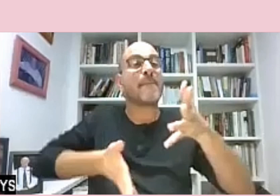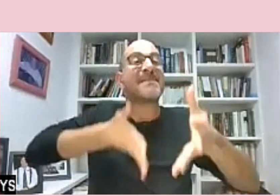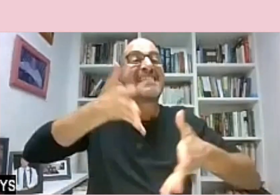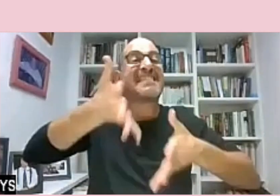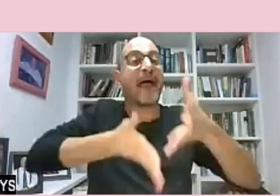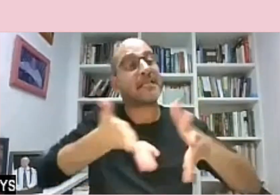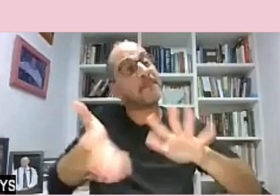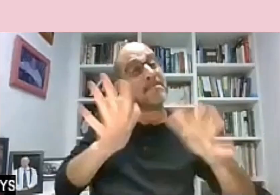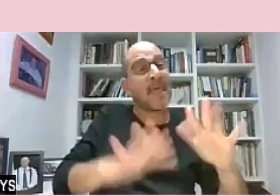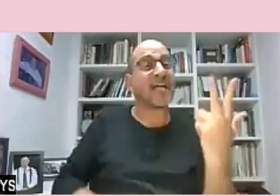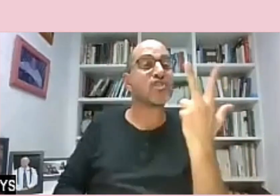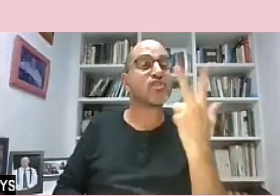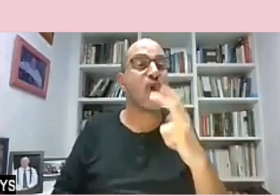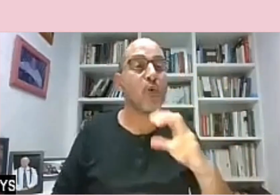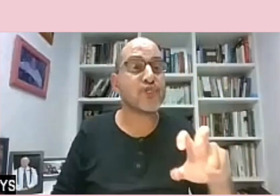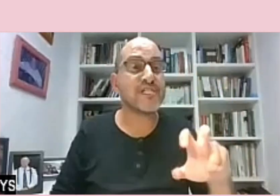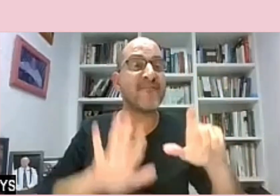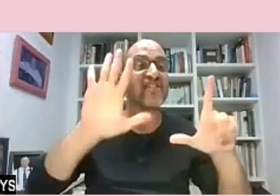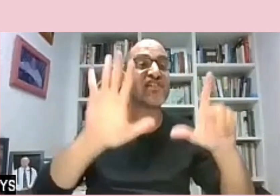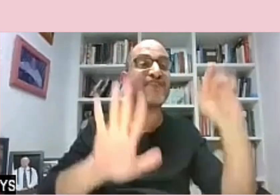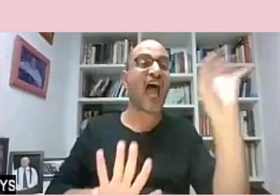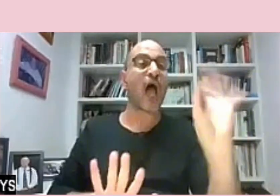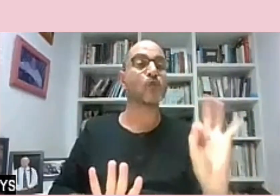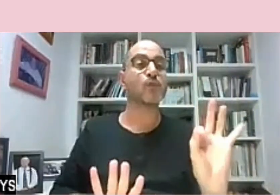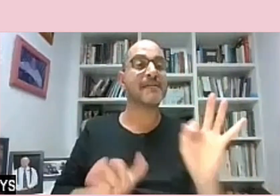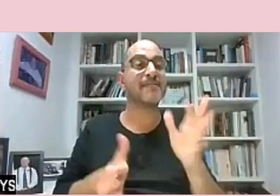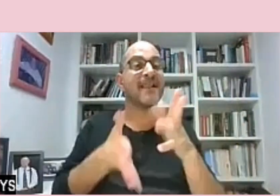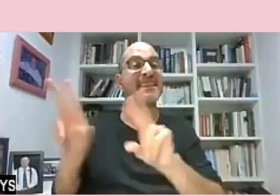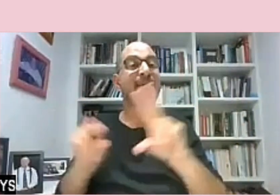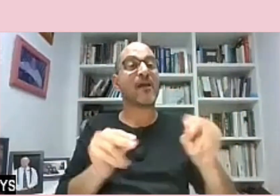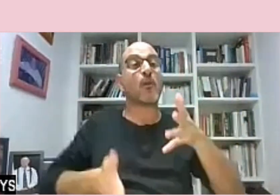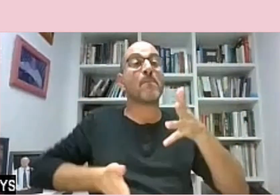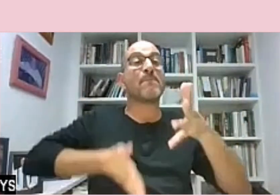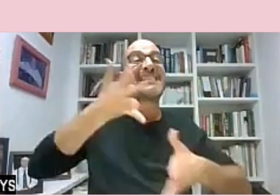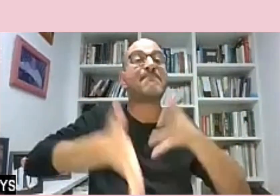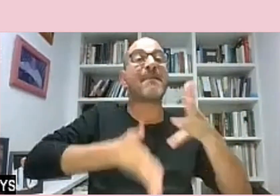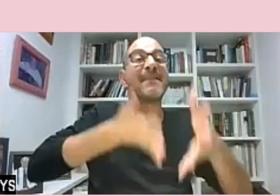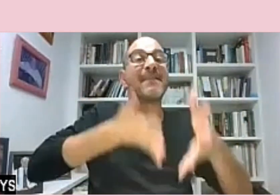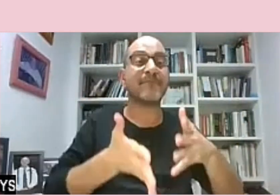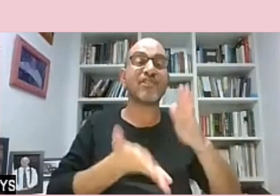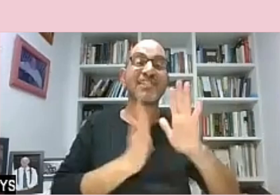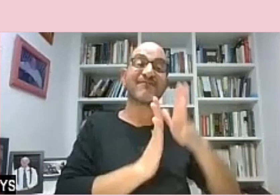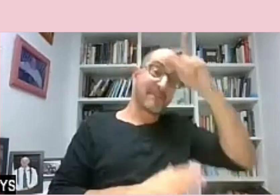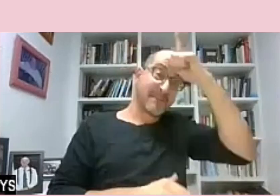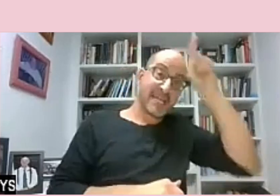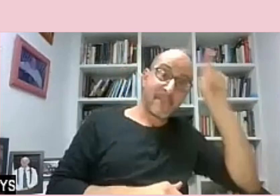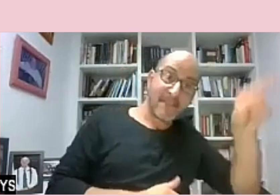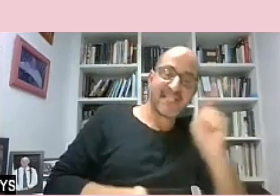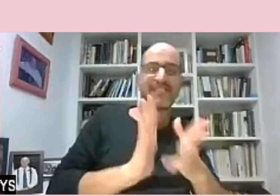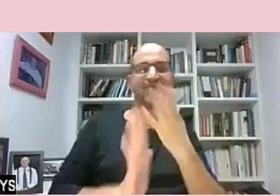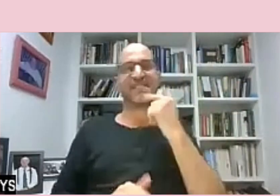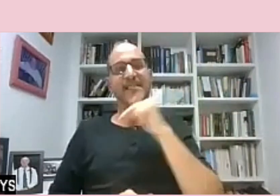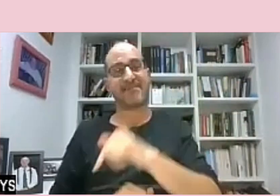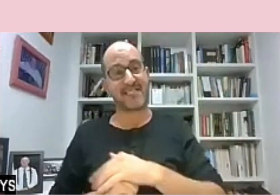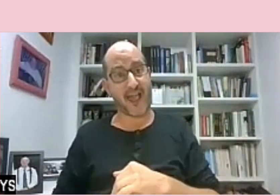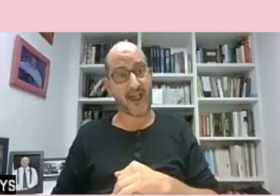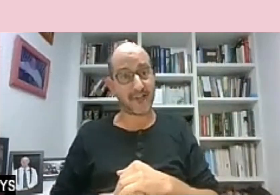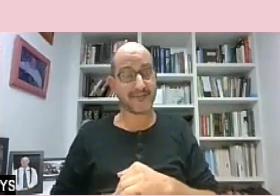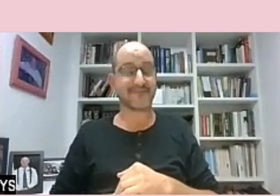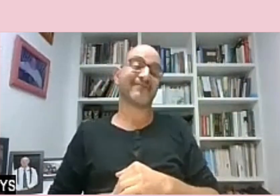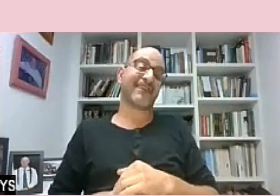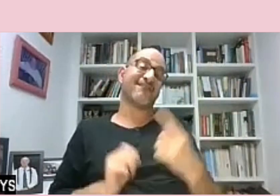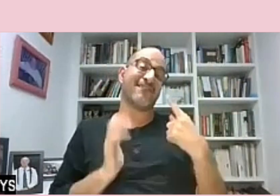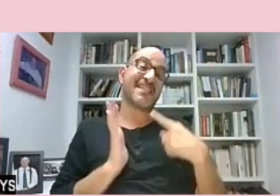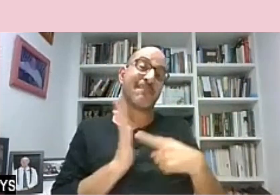יש דמיון בסימנים של בערך 37% דמיון בסימנים בין שפת הסימנים הגרמנית לשפת